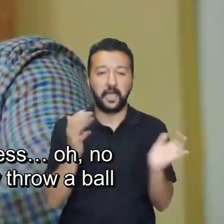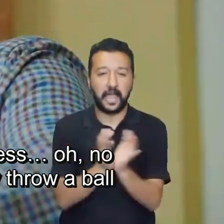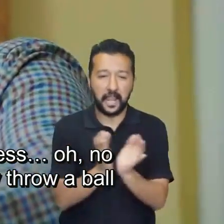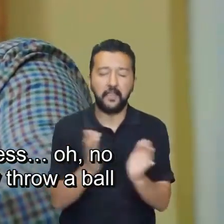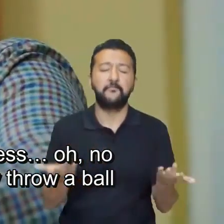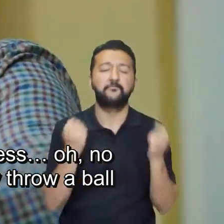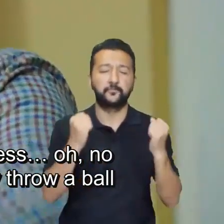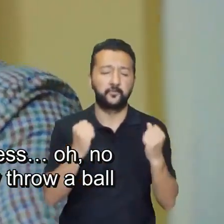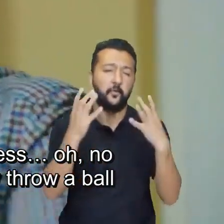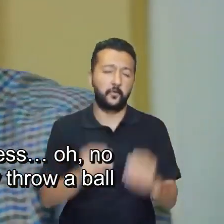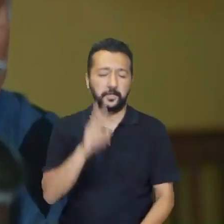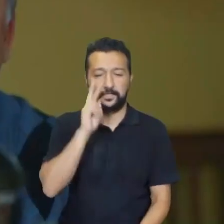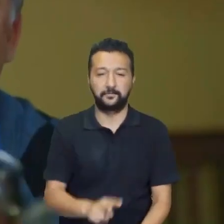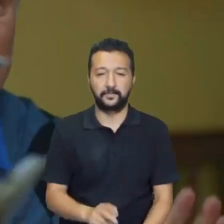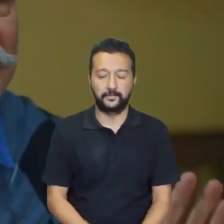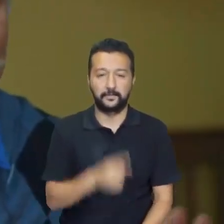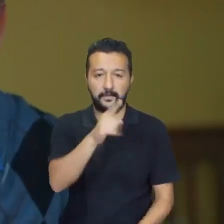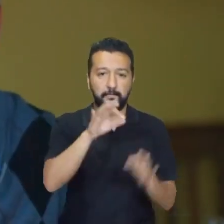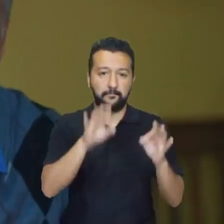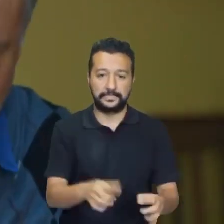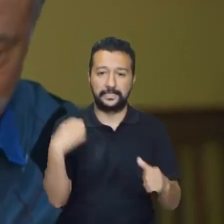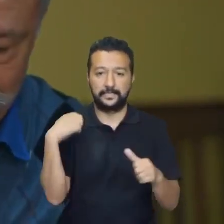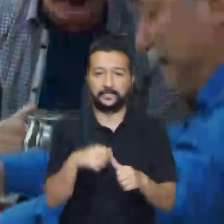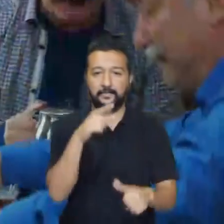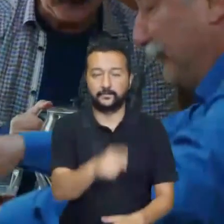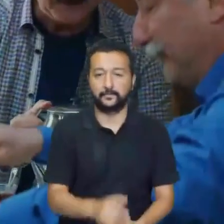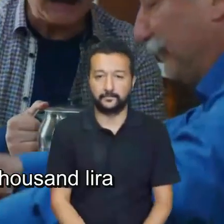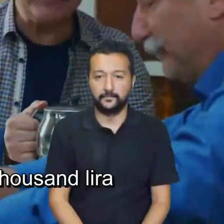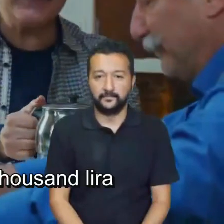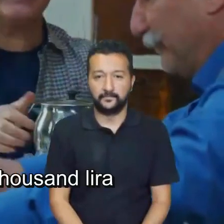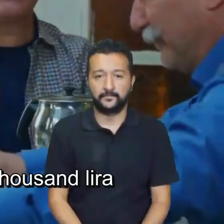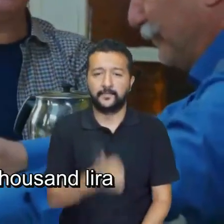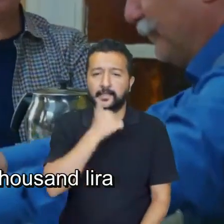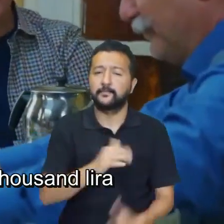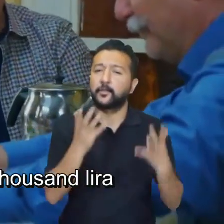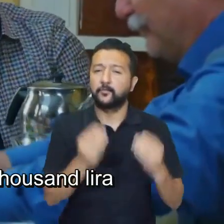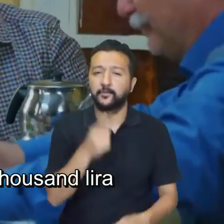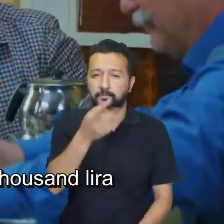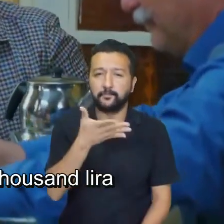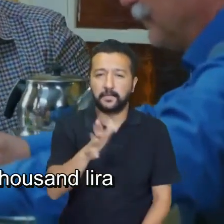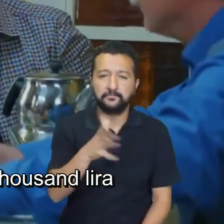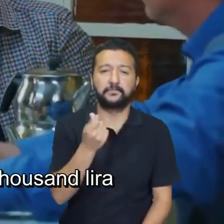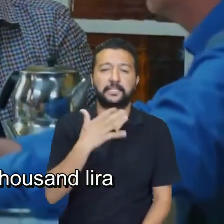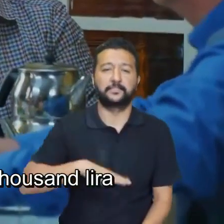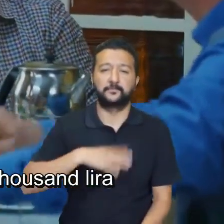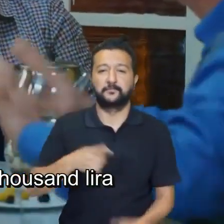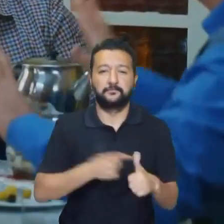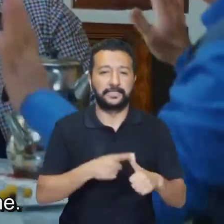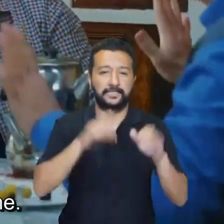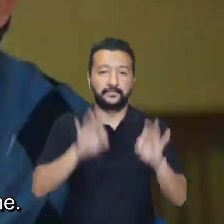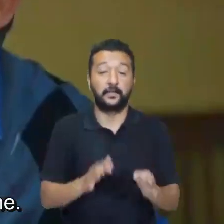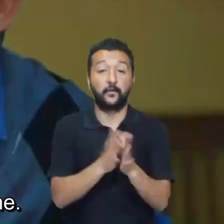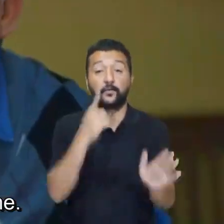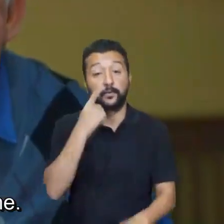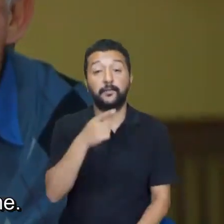top atsalar yıkamaz vallahi kimse. Başladık yine. Abi ne var ya? Bir 5.000 liracık istiyorum ya başlangıç için.